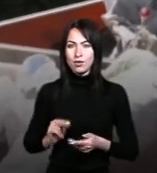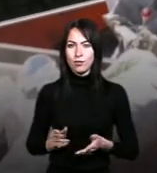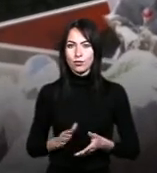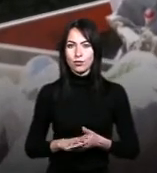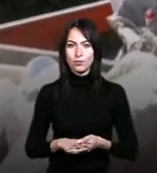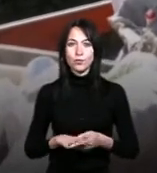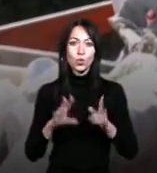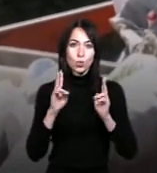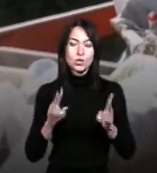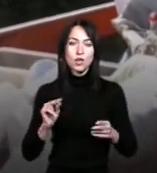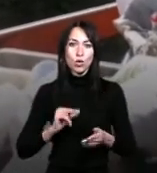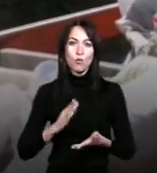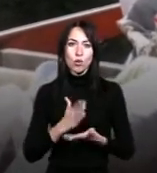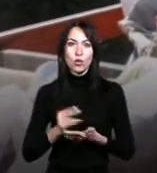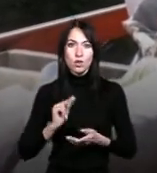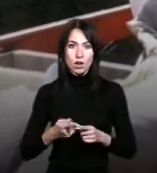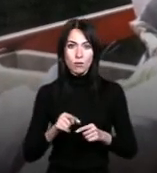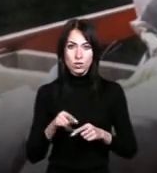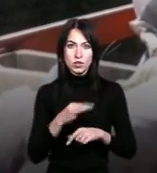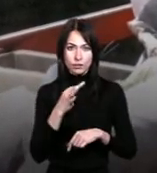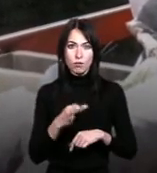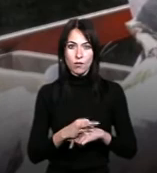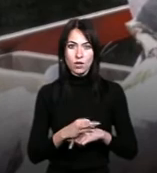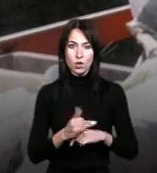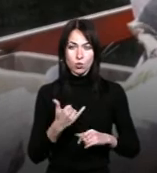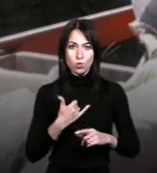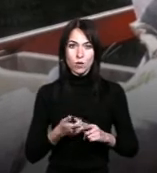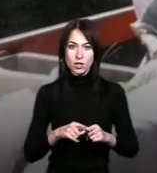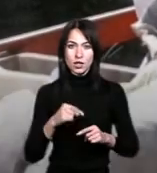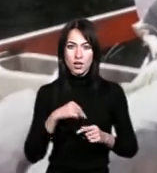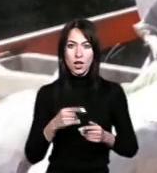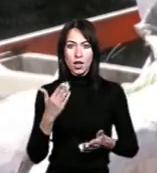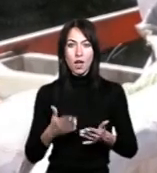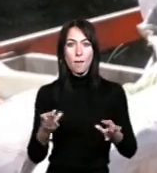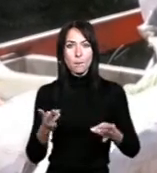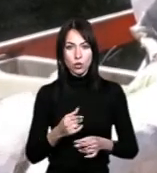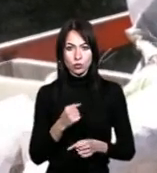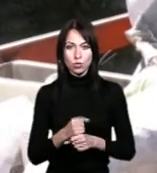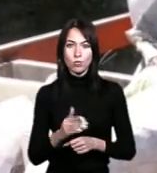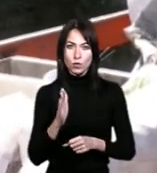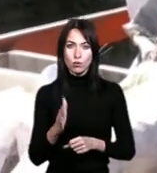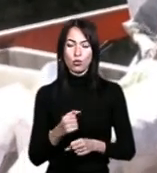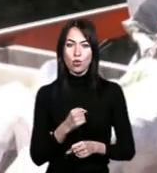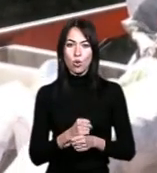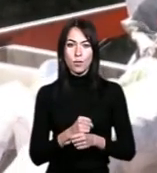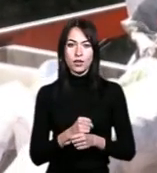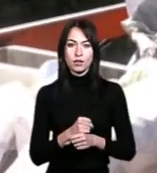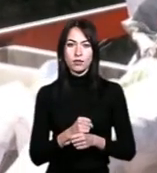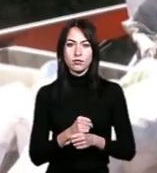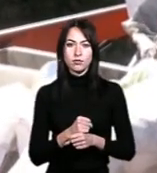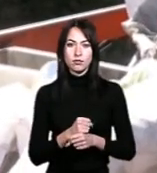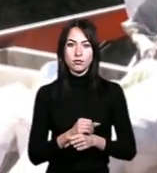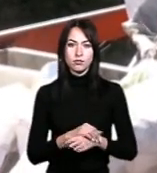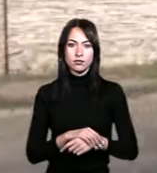Не знаю. Робота є робота. Це ж відповідальність. Ну, в мене такий характер. Якщо потрібно робити, то буду робити. Якщо треба робити,